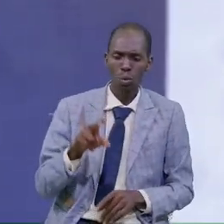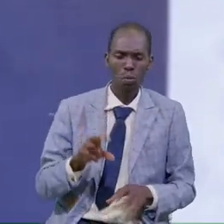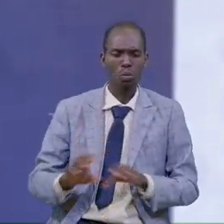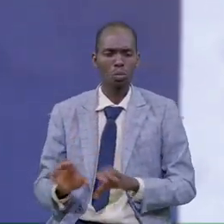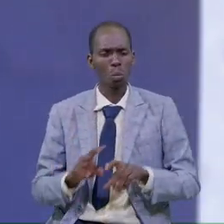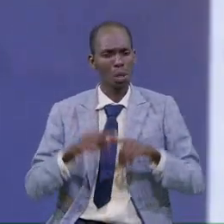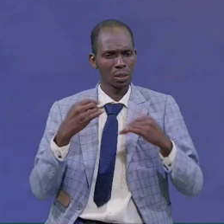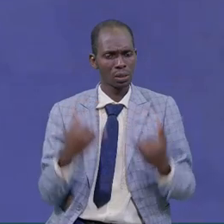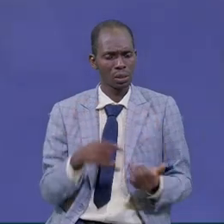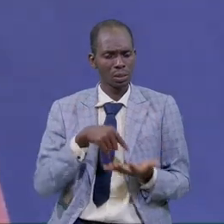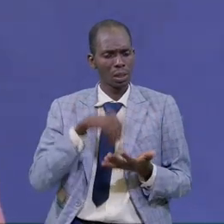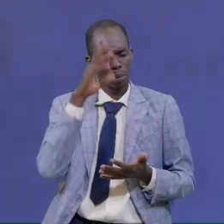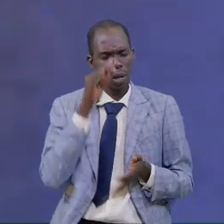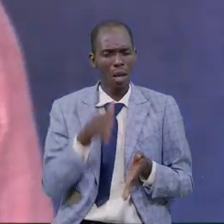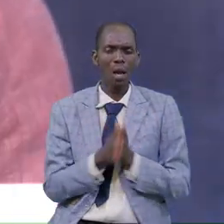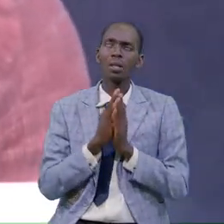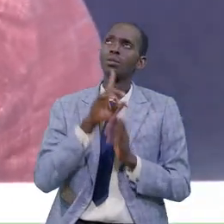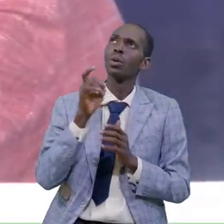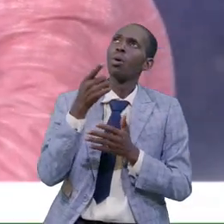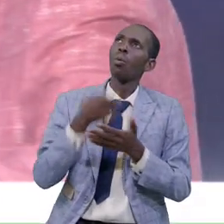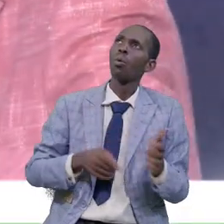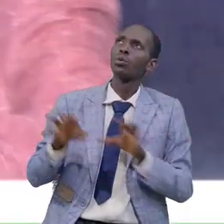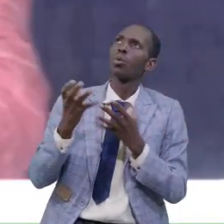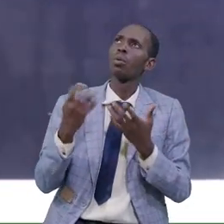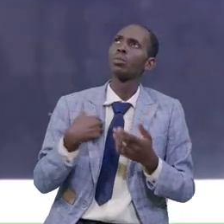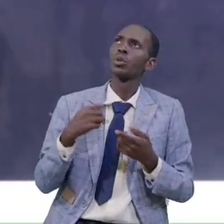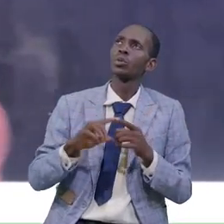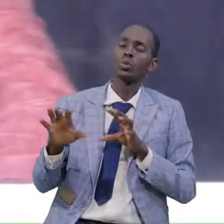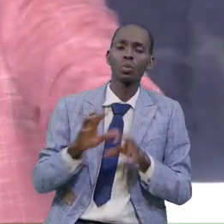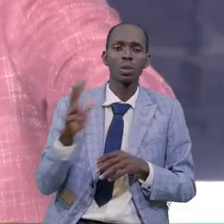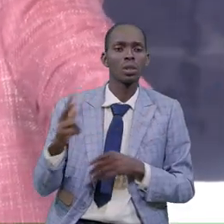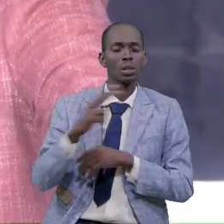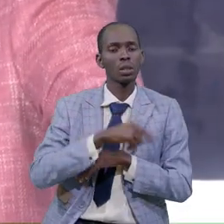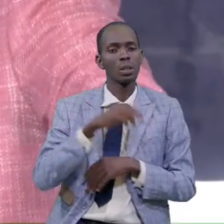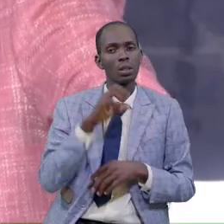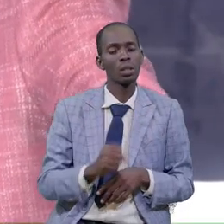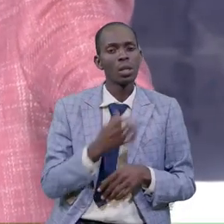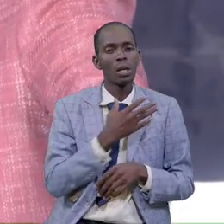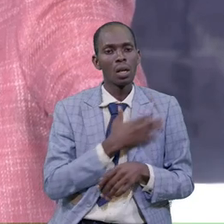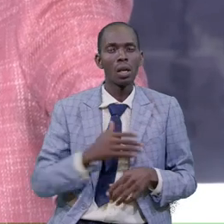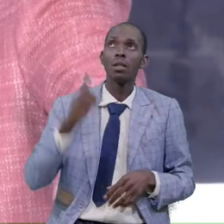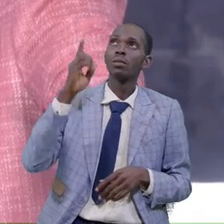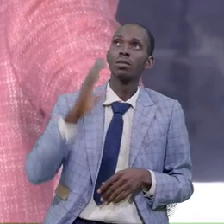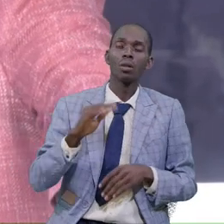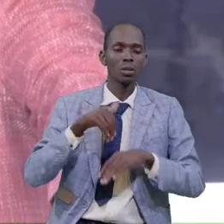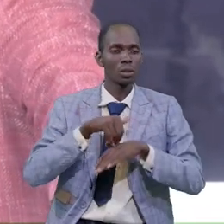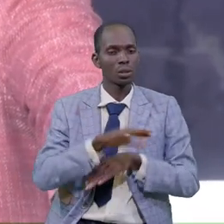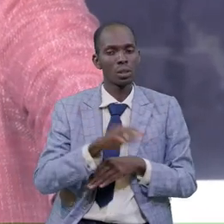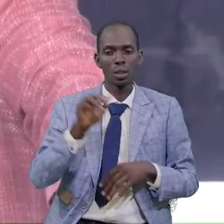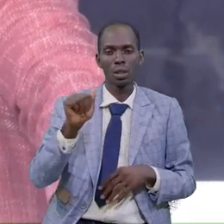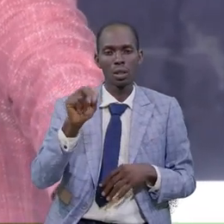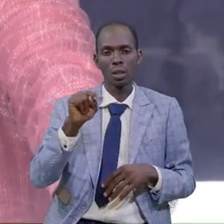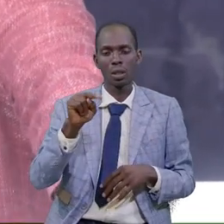Seigneur? 3 jours dans la prière, Ananias est venu. Il a dit à Ananias, le Seigneur qui